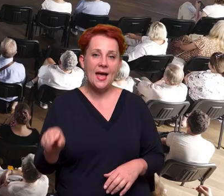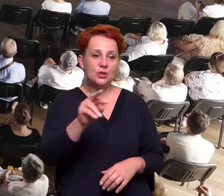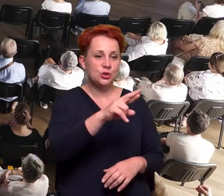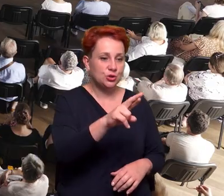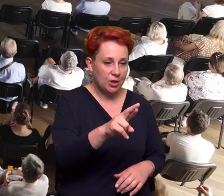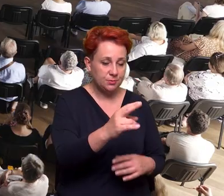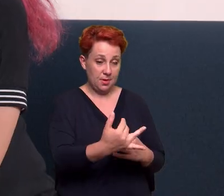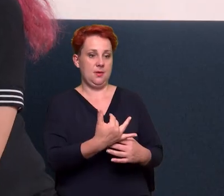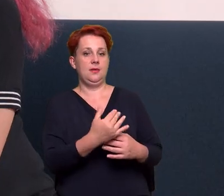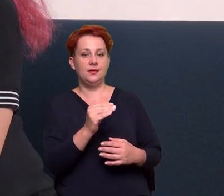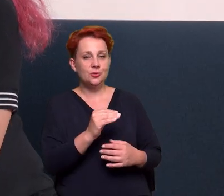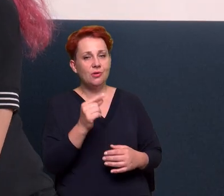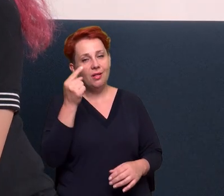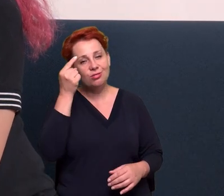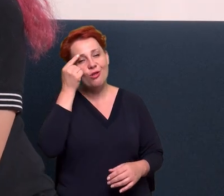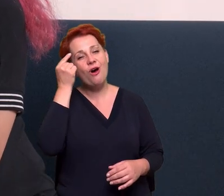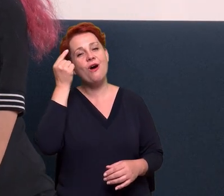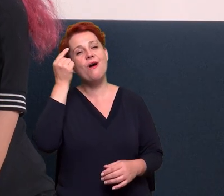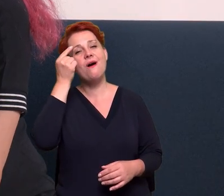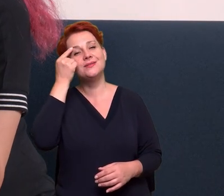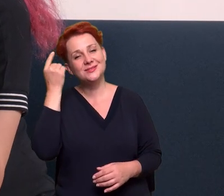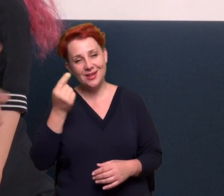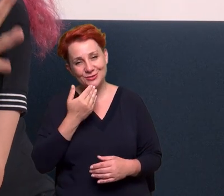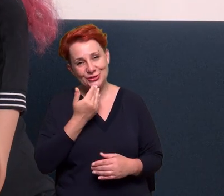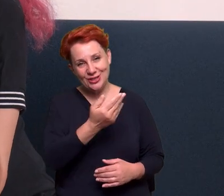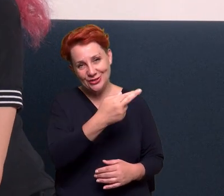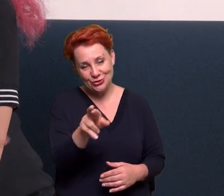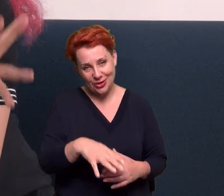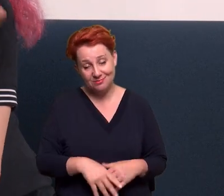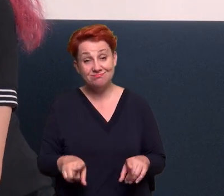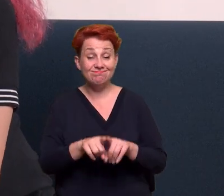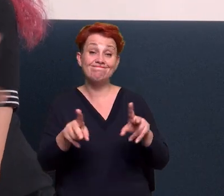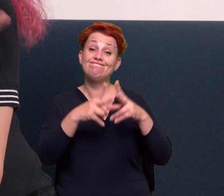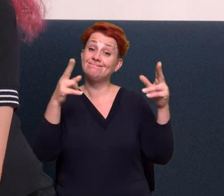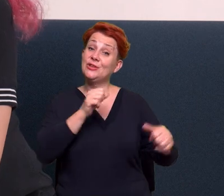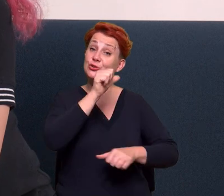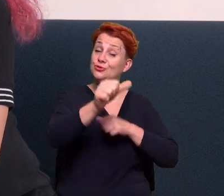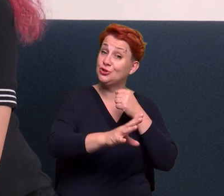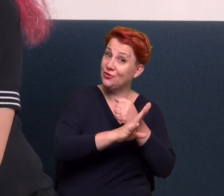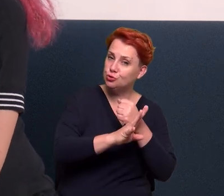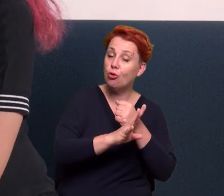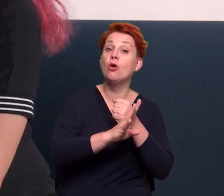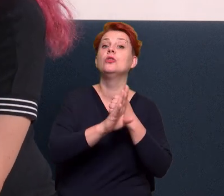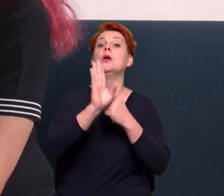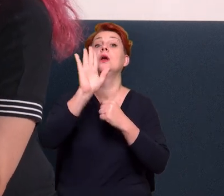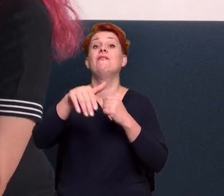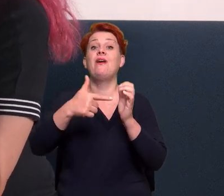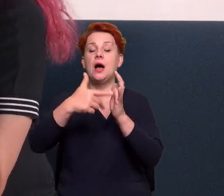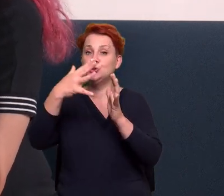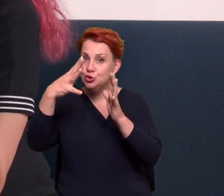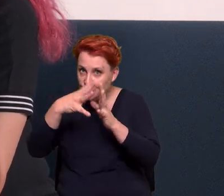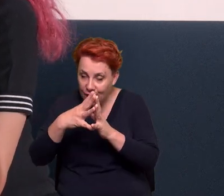czy przestrzenie, to znaczy nostalgia. Prawda? Która jakby też, jeżeli chodzi o lata 90., zerowe, dziesiąte, tak, już nawet, tak, prawda, tak, się